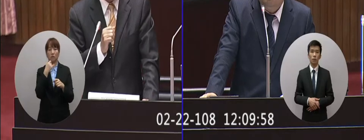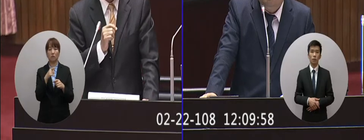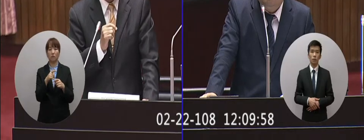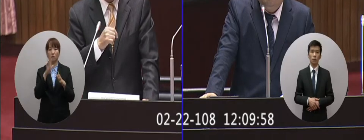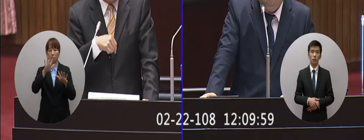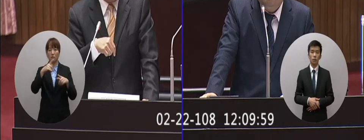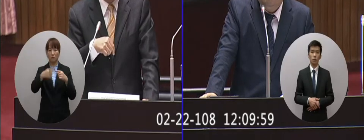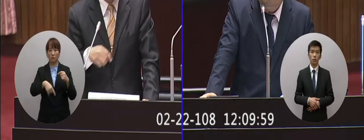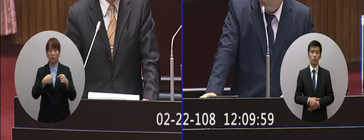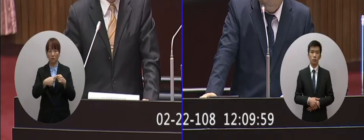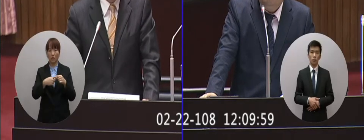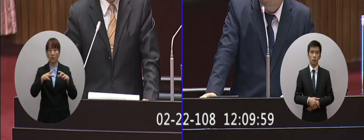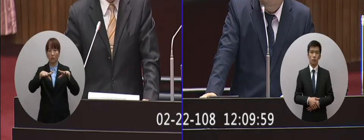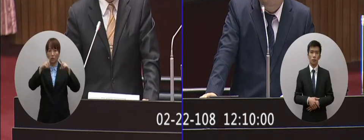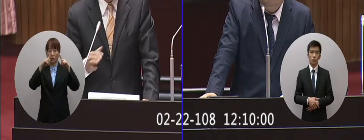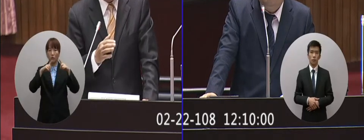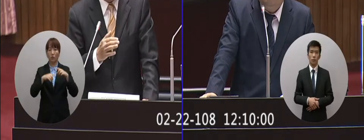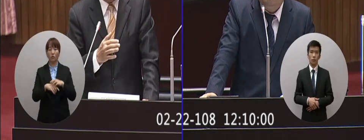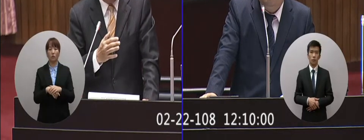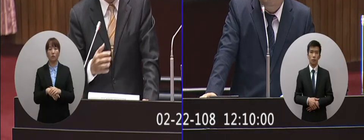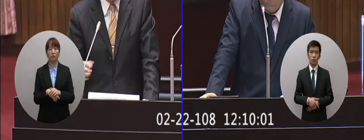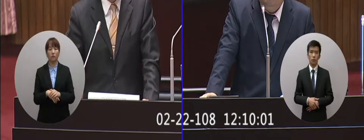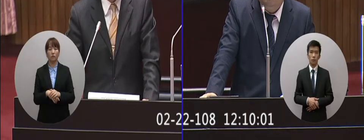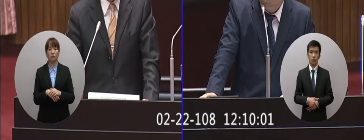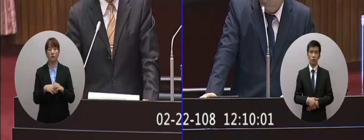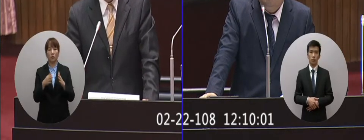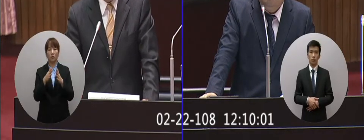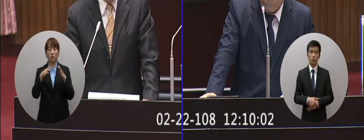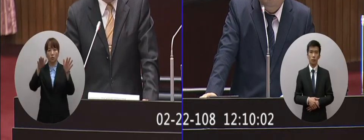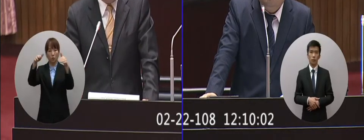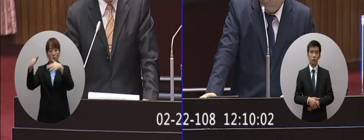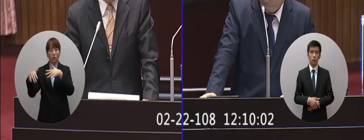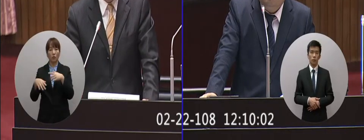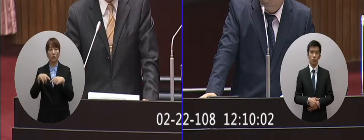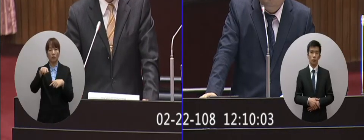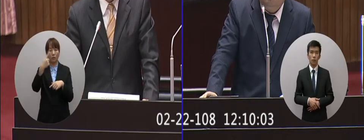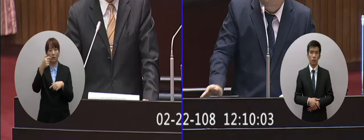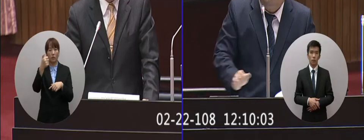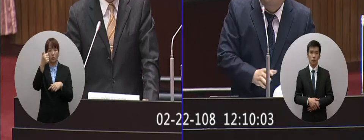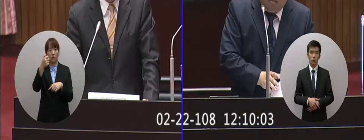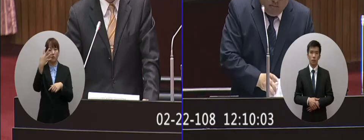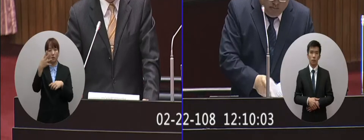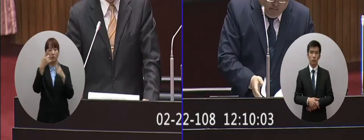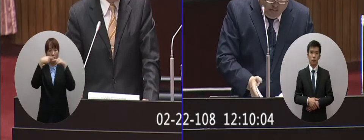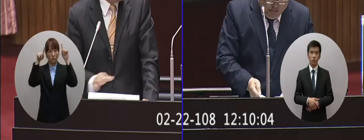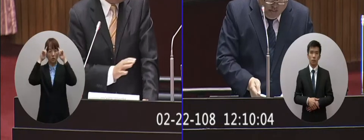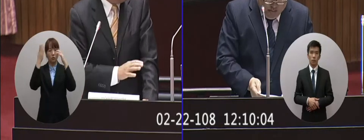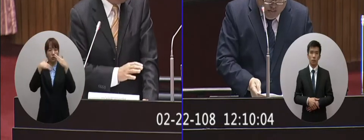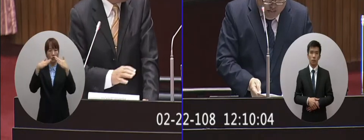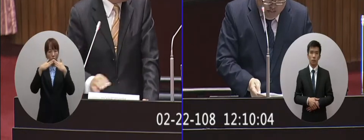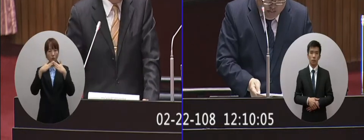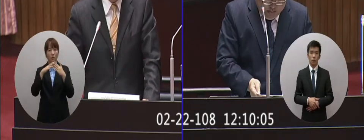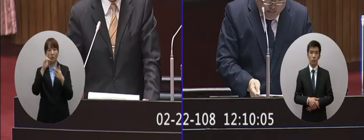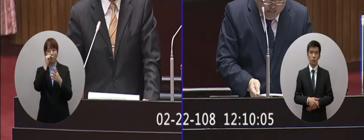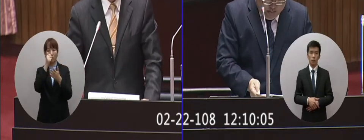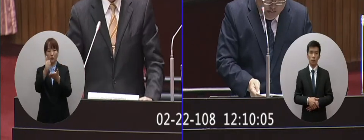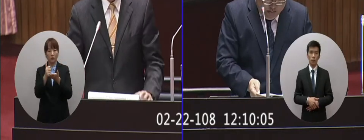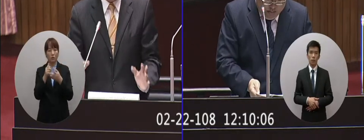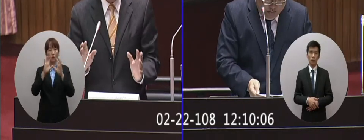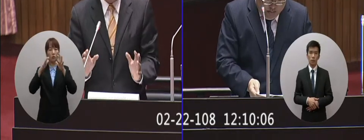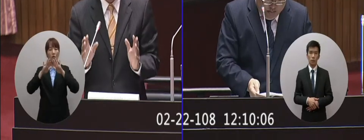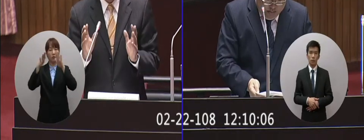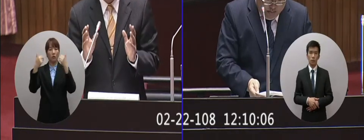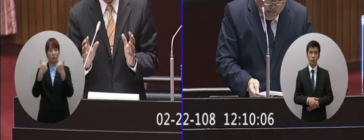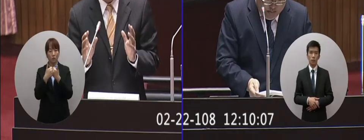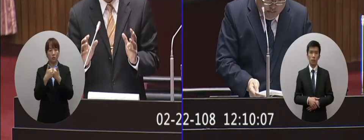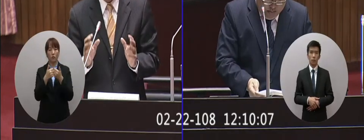在今年初哈，那我们就邀集154所的大专校院，那也特别请国发会